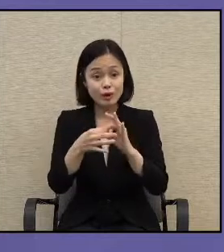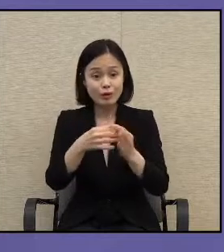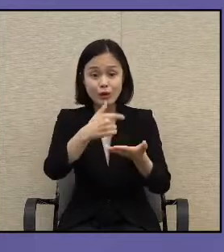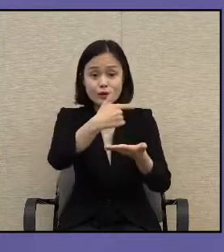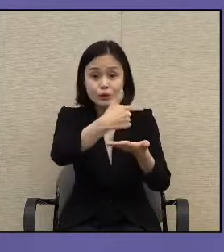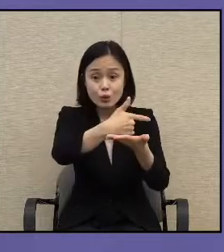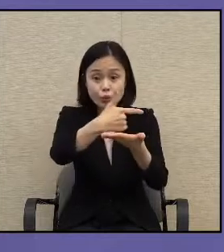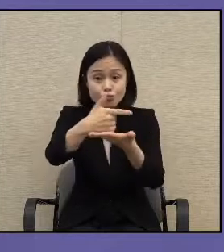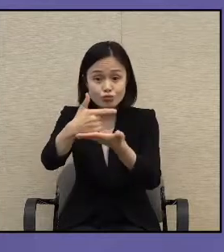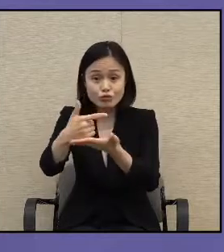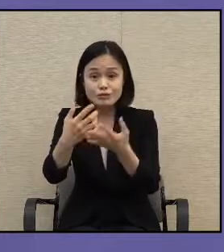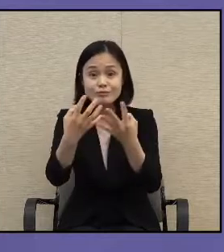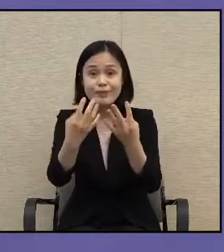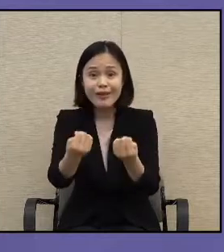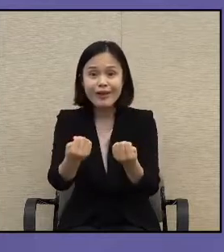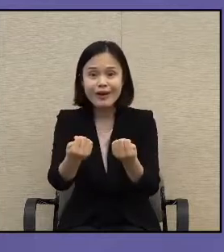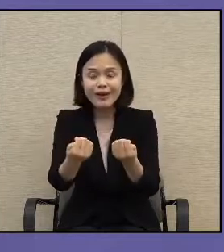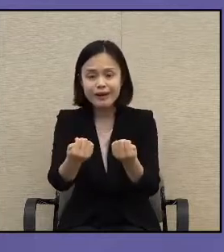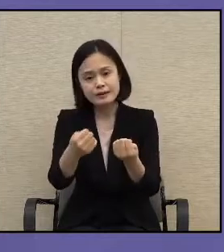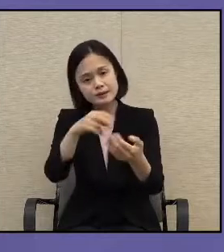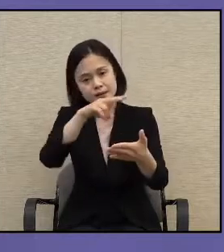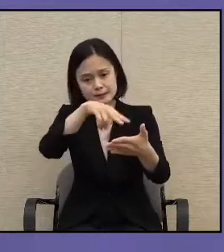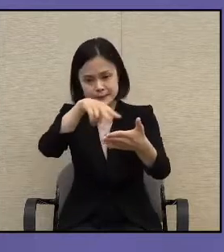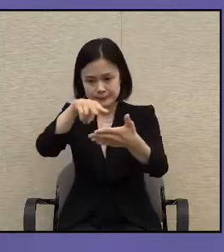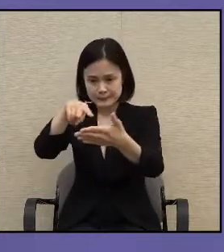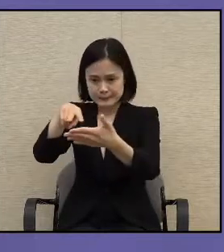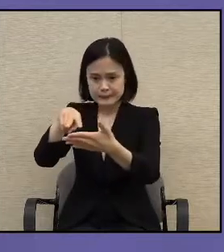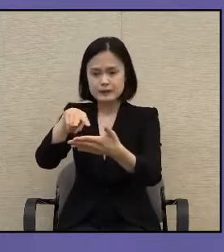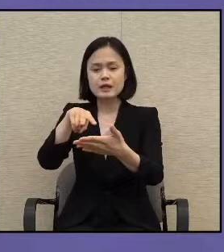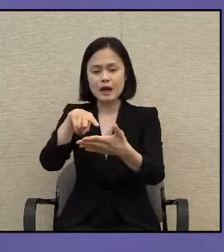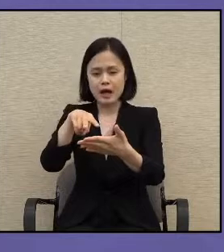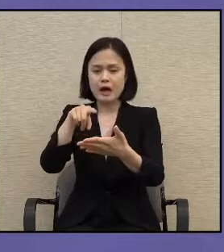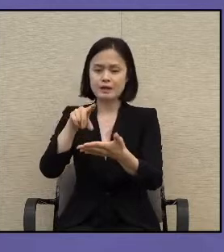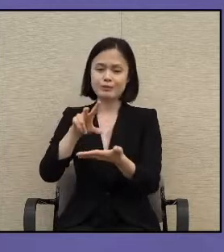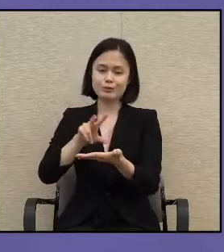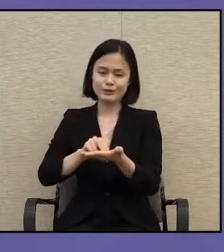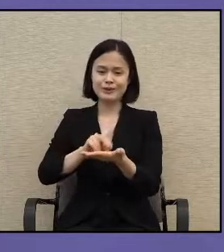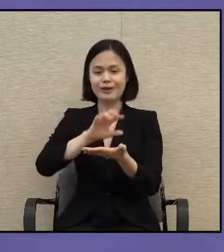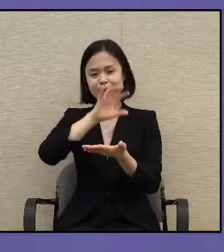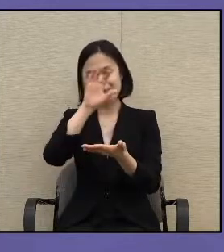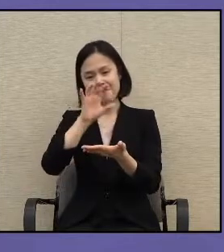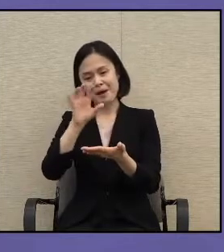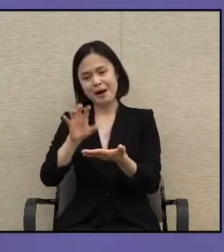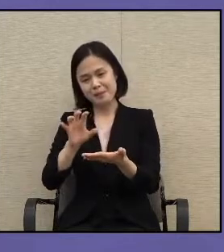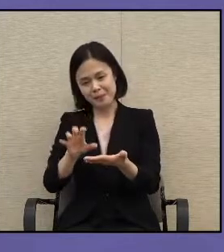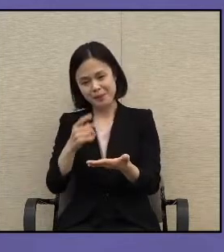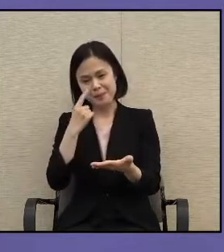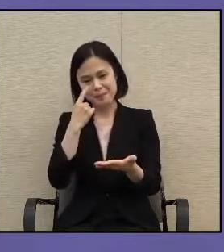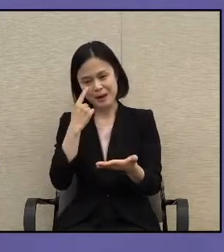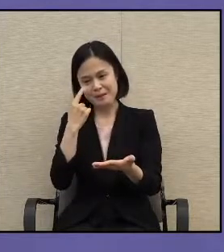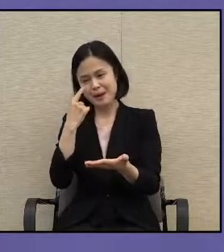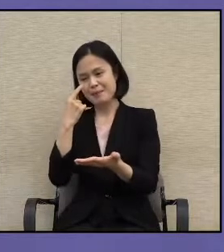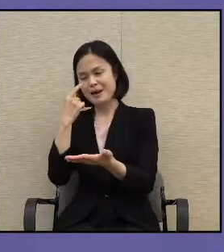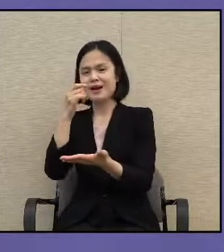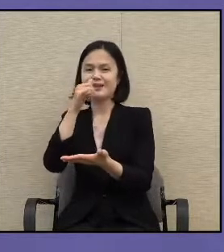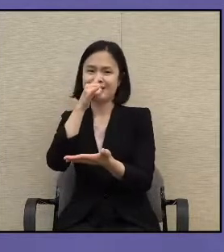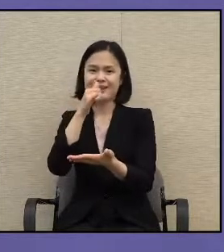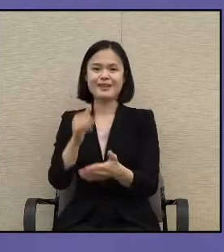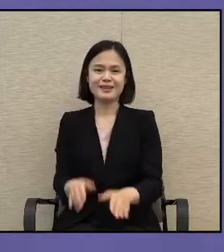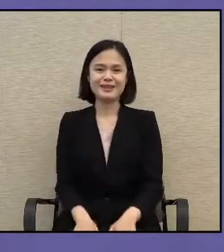결과에서도 계속해서 반복적으로 이 부분들은 확인되더라 빨리 넘어가려고 합니다.